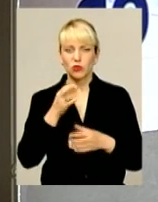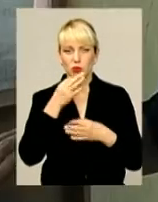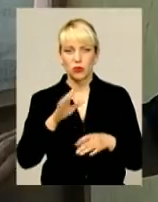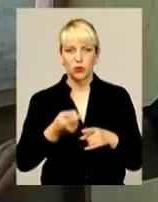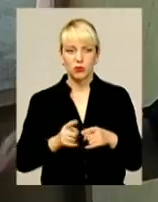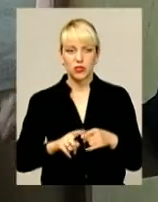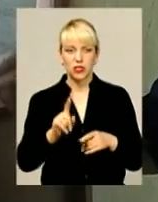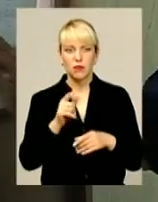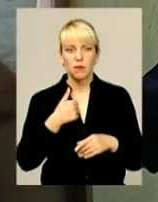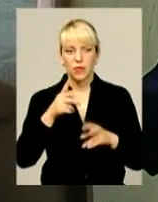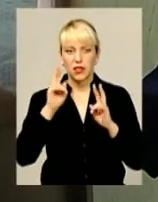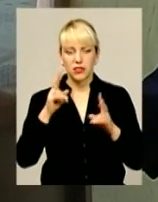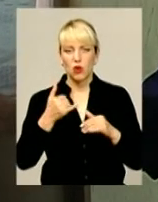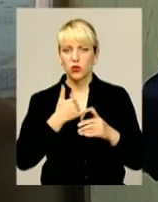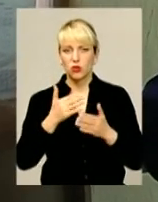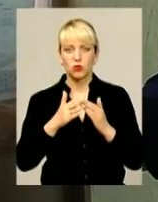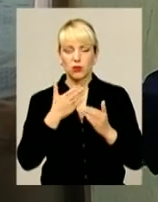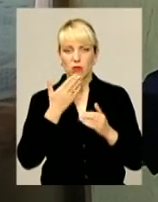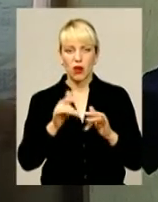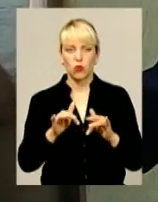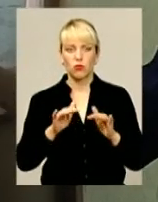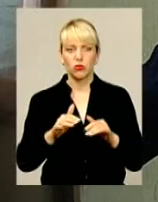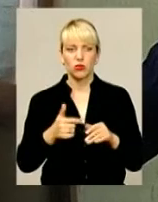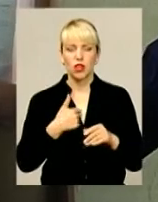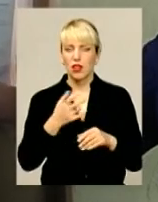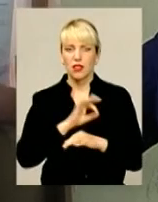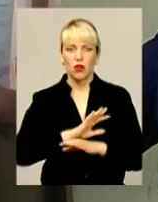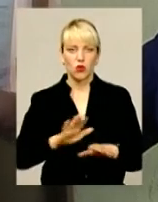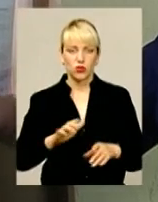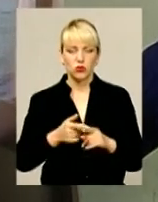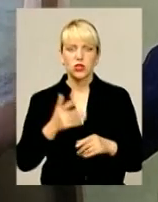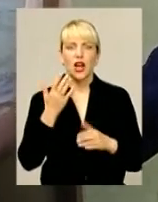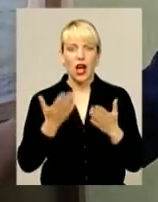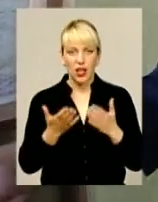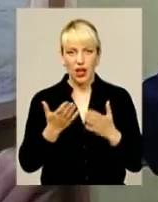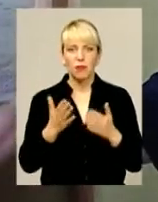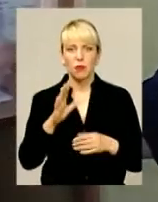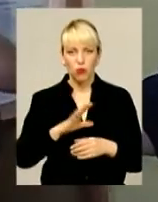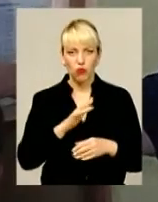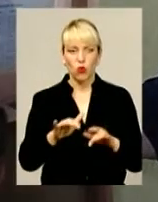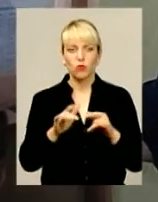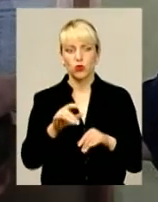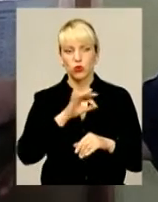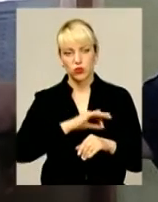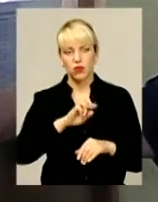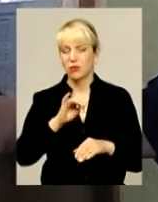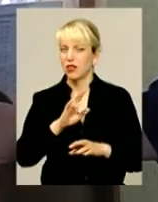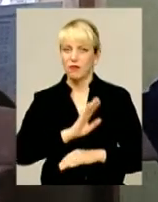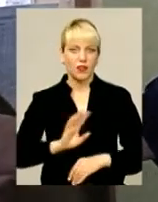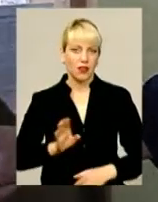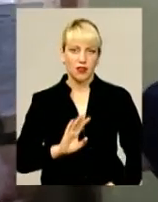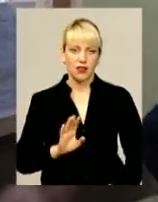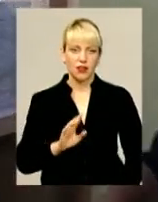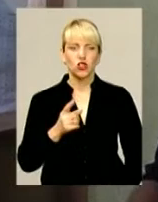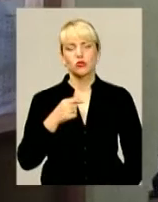пацієнти. Знаємо, але в нас комп'ютера немає, поэтому я не користуюся. А якби був комп'ютер, то користувалися? Ні. А чому?